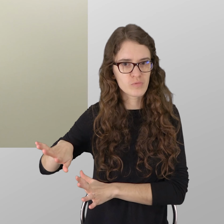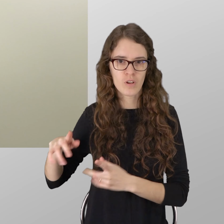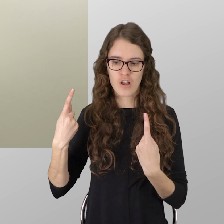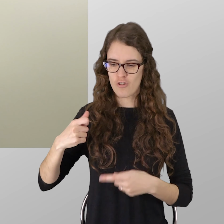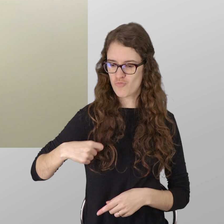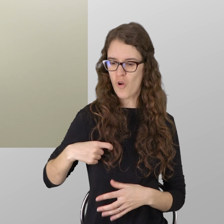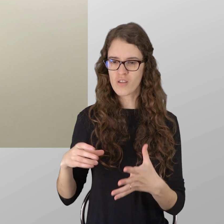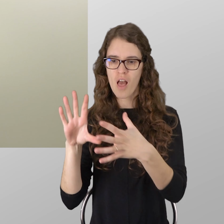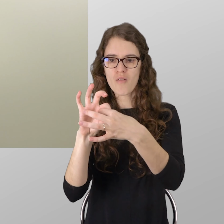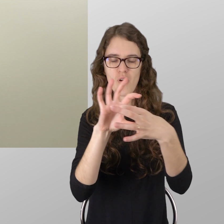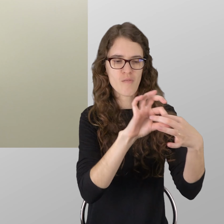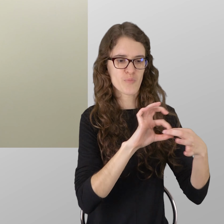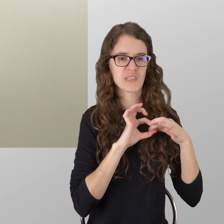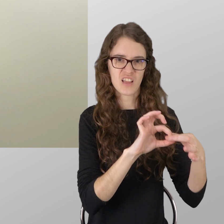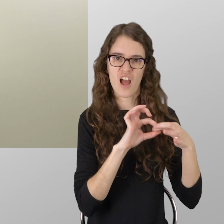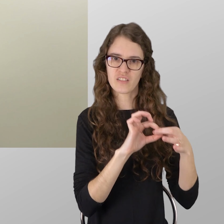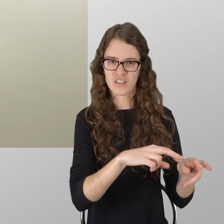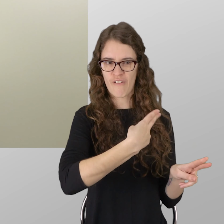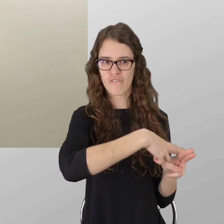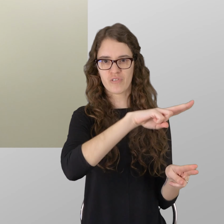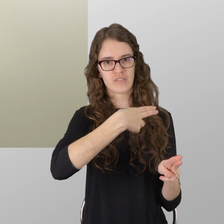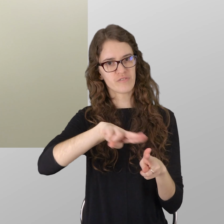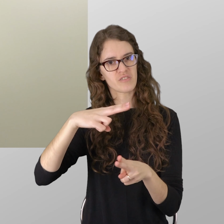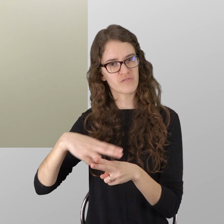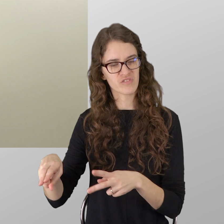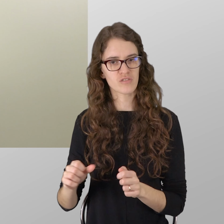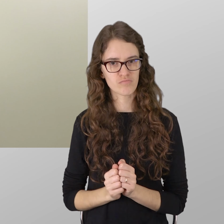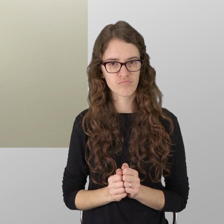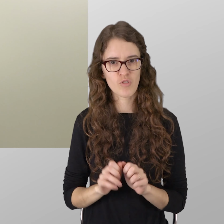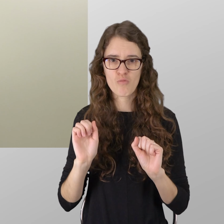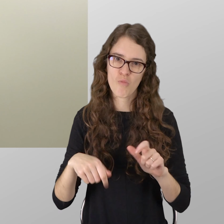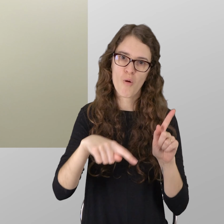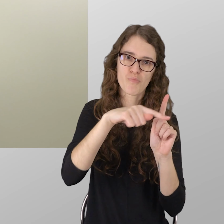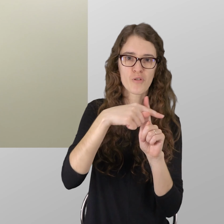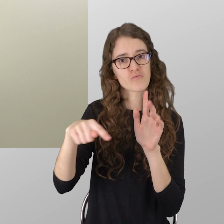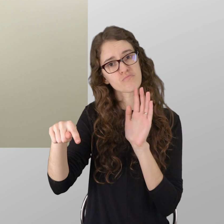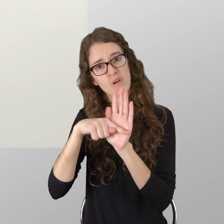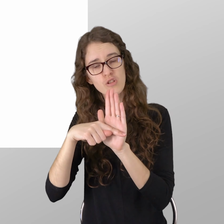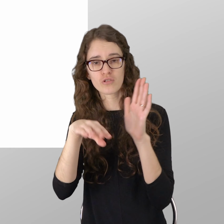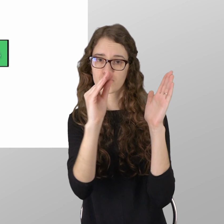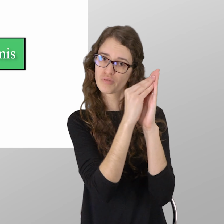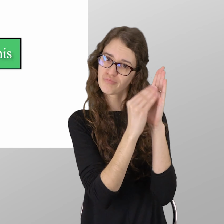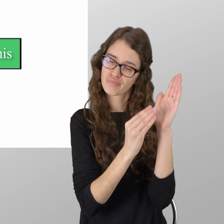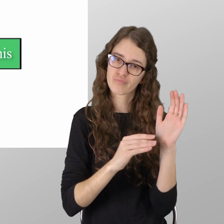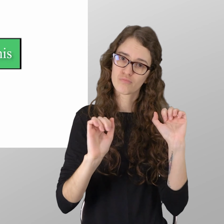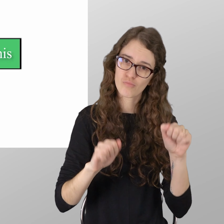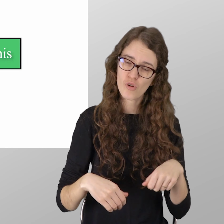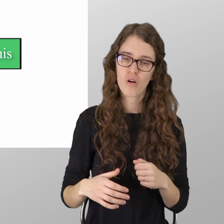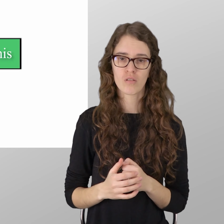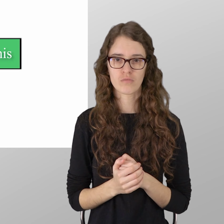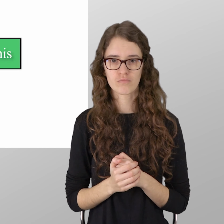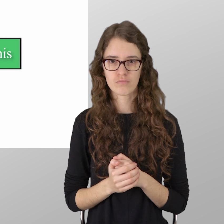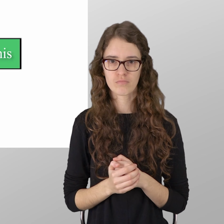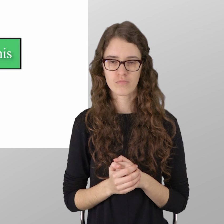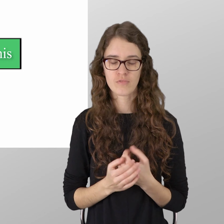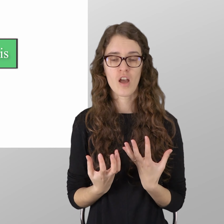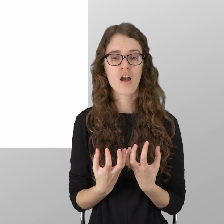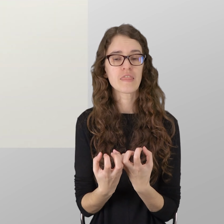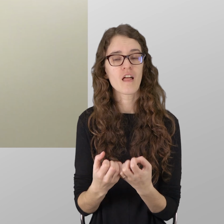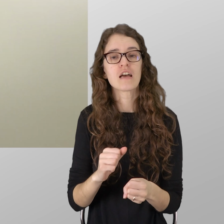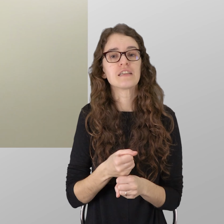plusus minusus. Kitas, toliau jau einantis, galime pradėti praktikuoti išbuvimą su savo neigiamomis